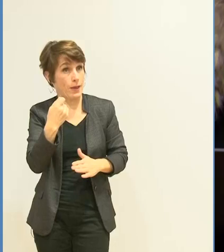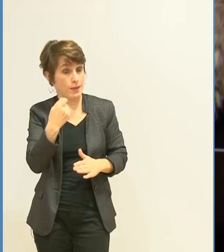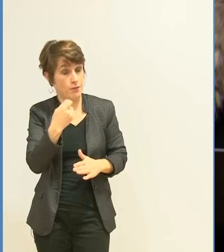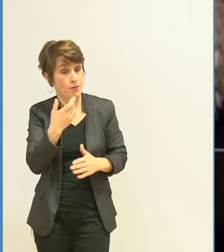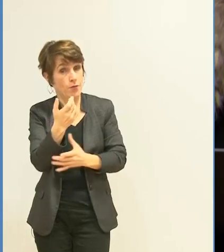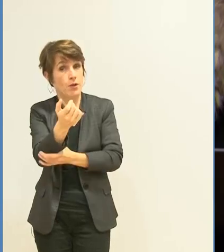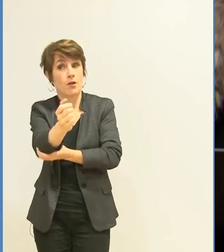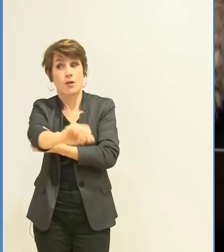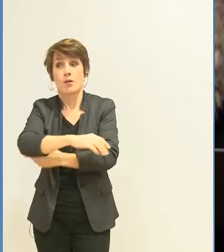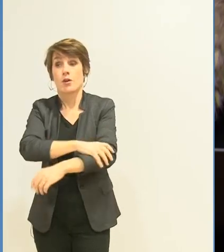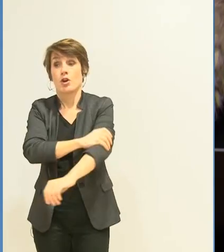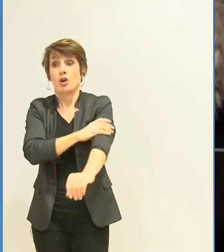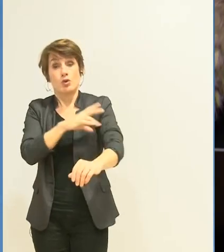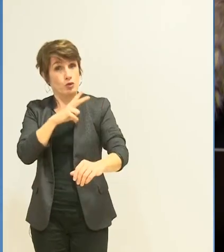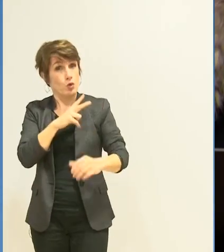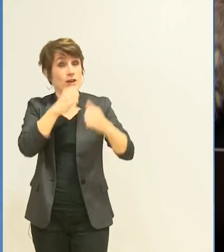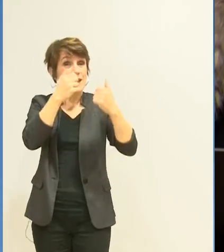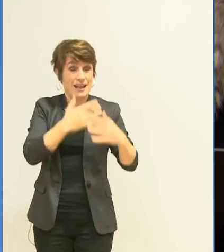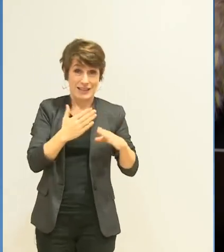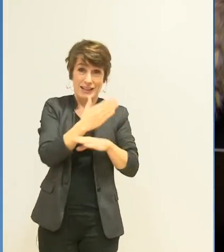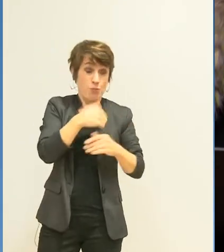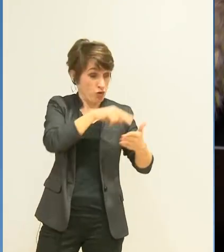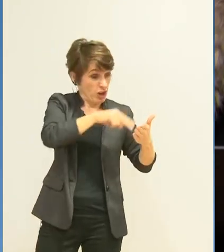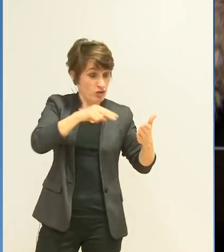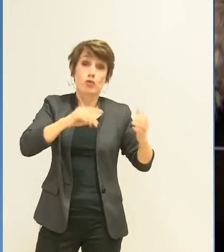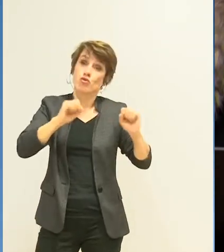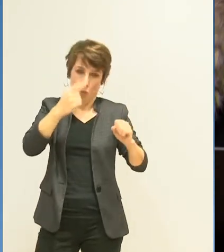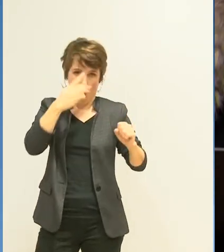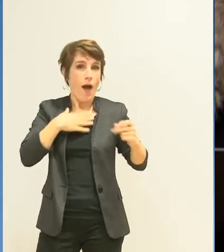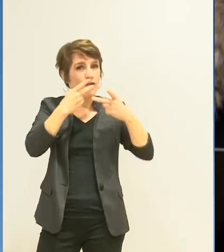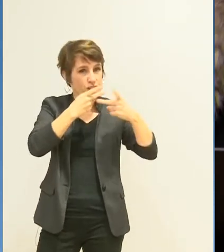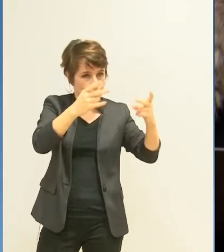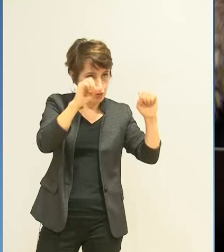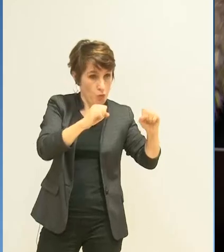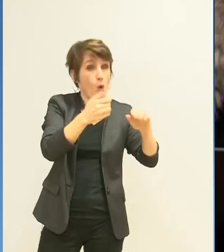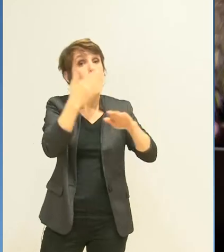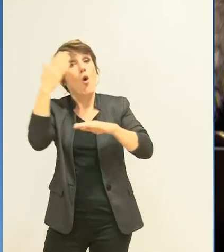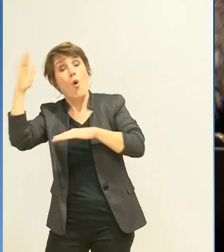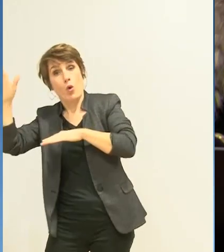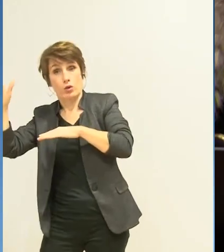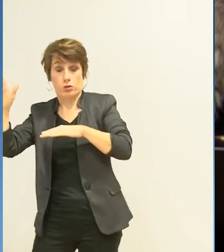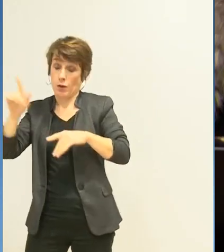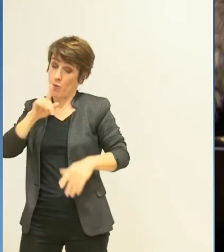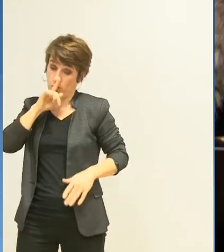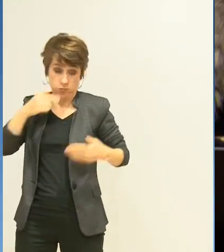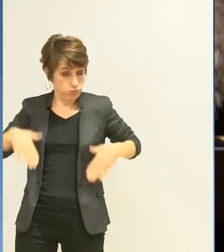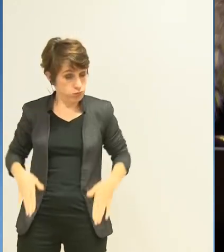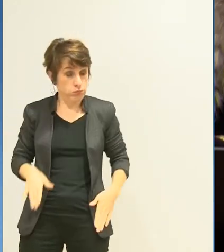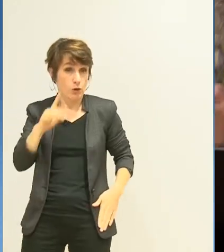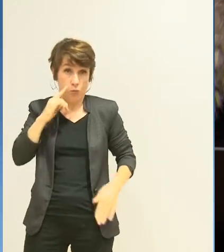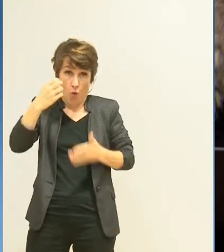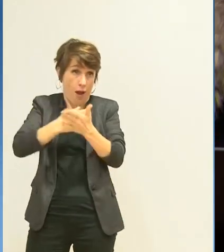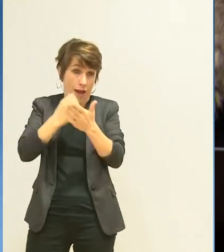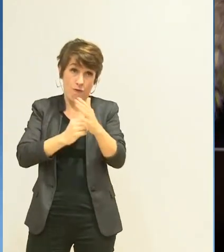certains projets que j'ai pu lire j'émettrais un avis et sur d'autres évidemment je m'abstiendrai pour manque d'information et ce n'est strictement